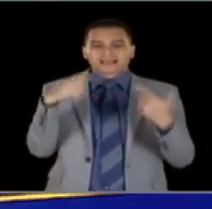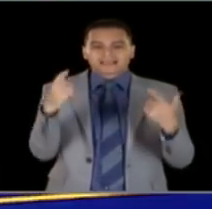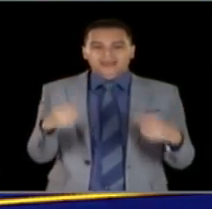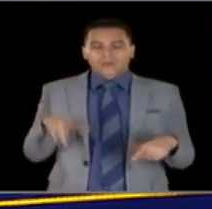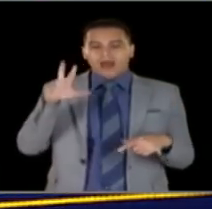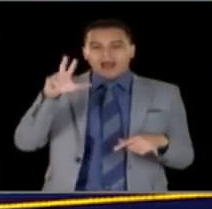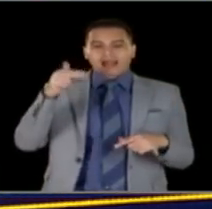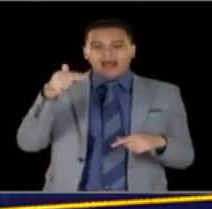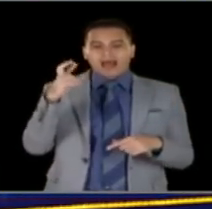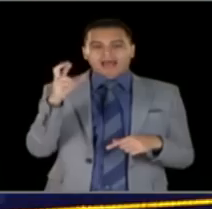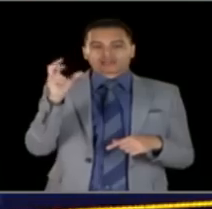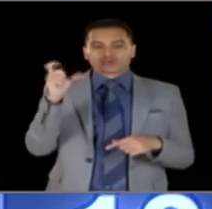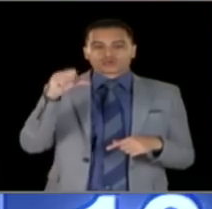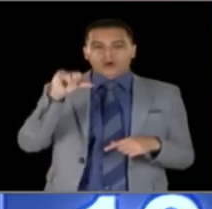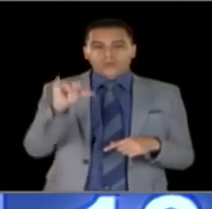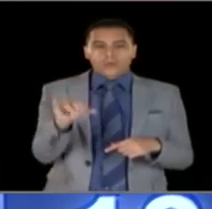دولة إسلامية